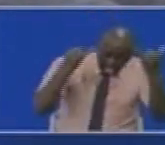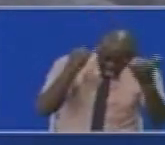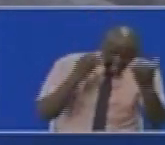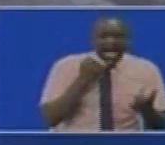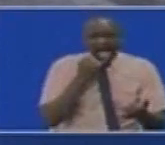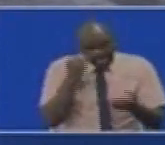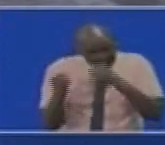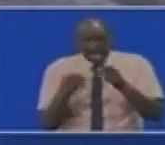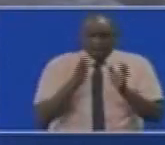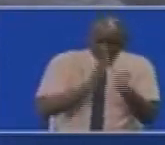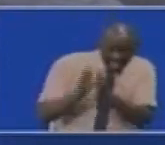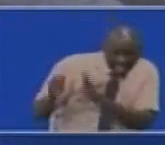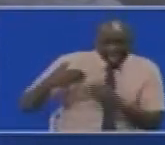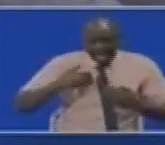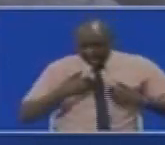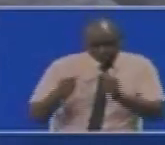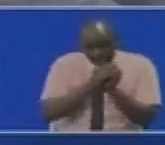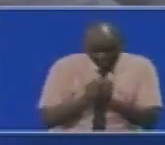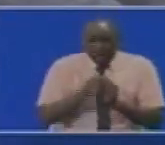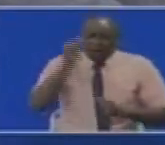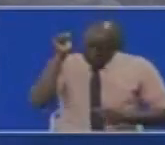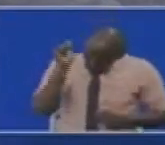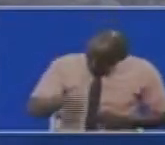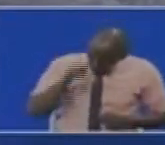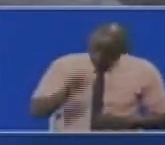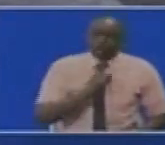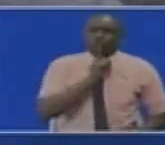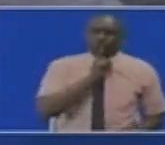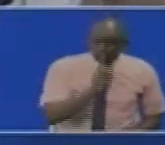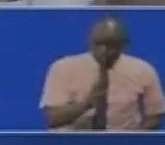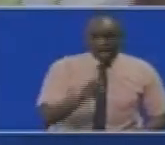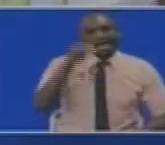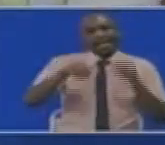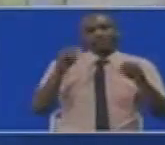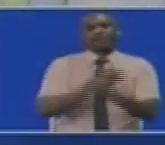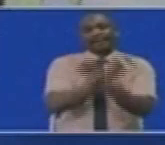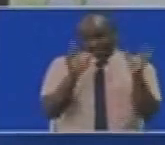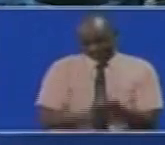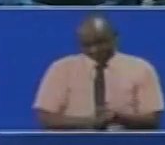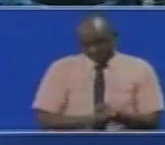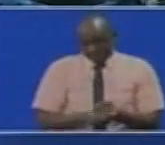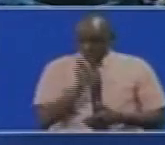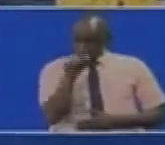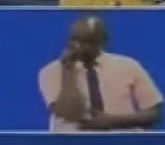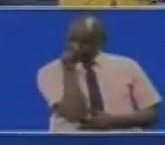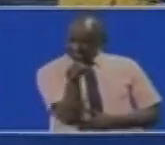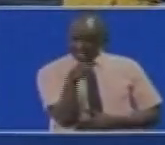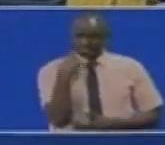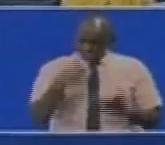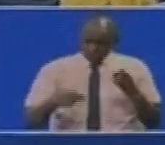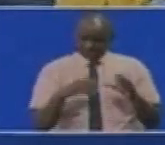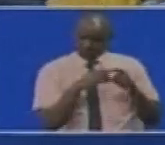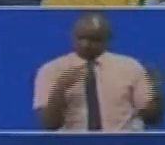develop strategies that will guarantee a credible election. Lakini huku akishinikiza muungano wa